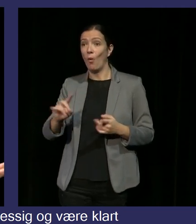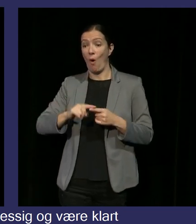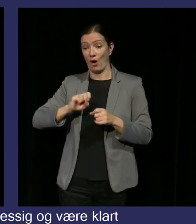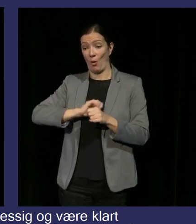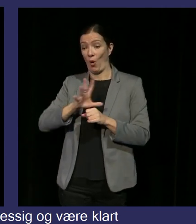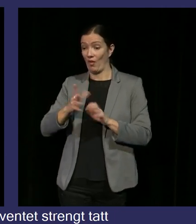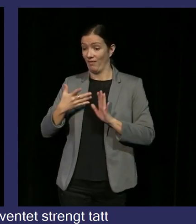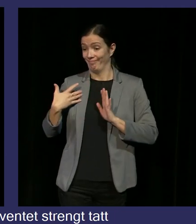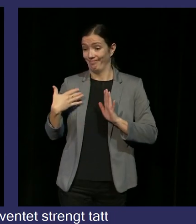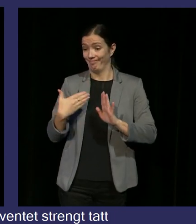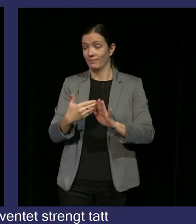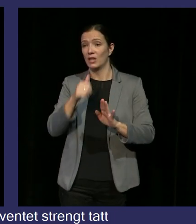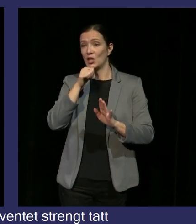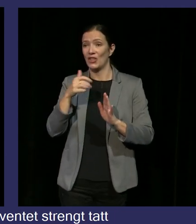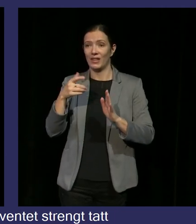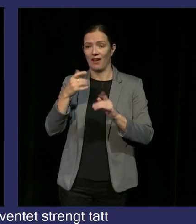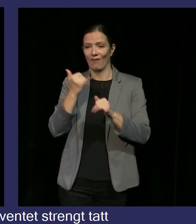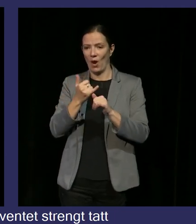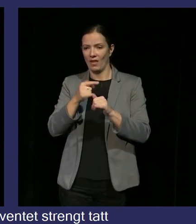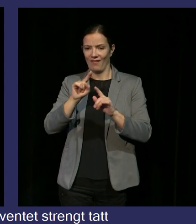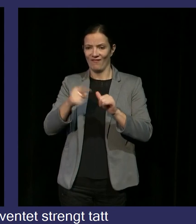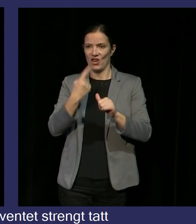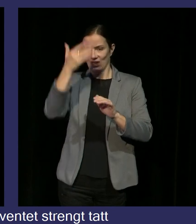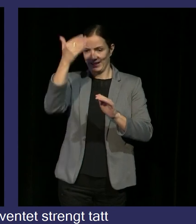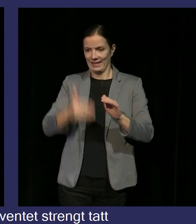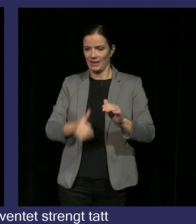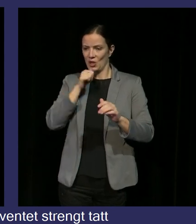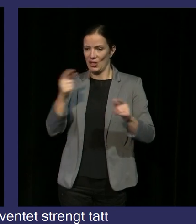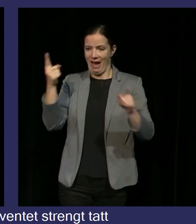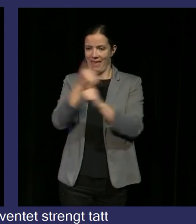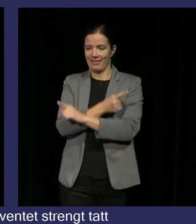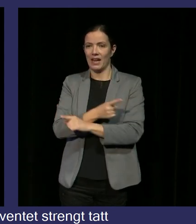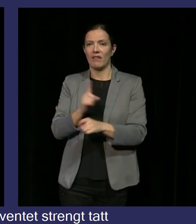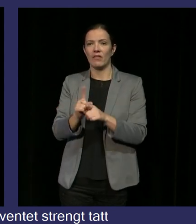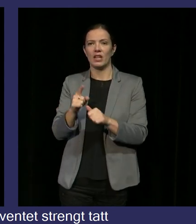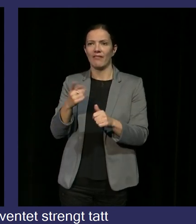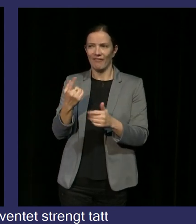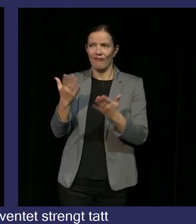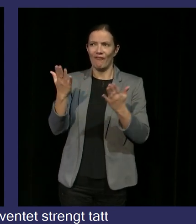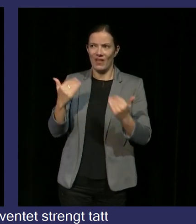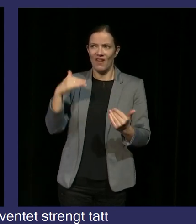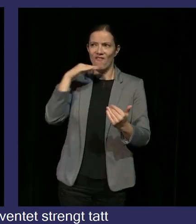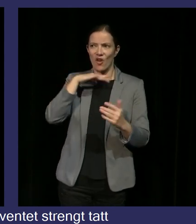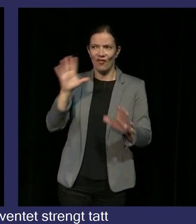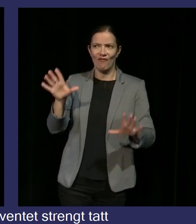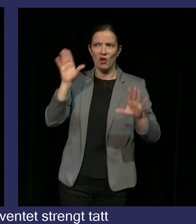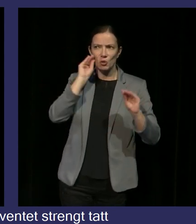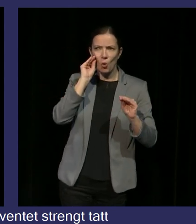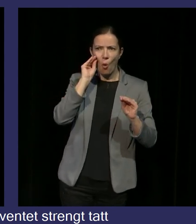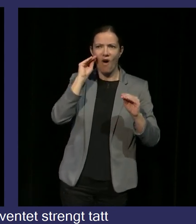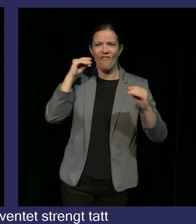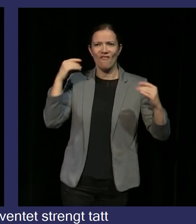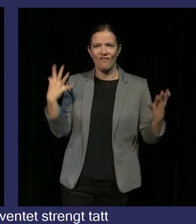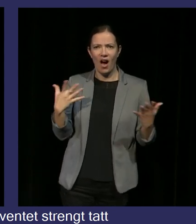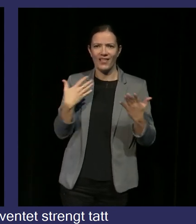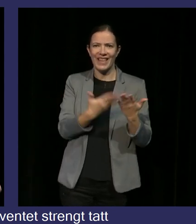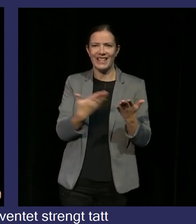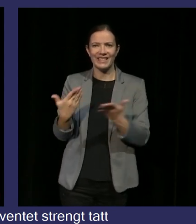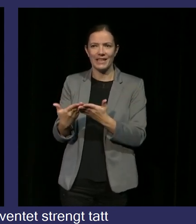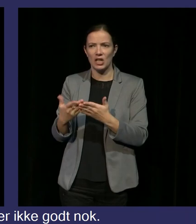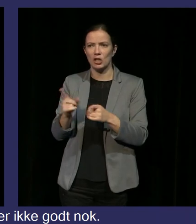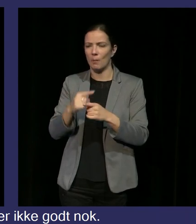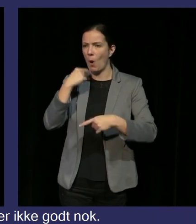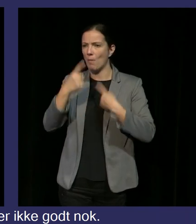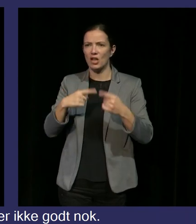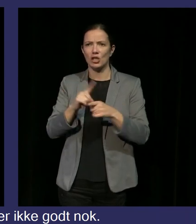måtte vi jo endre hele inngangen, fordi vi forventet strengt tatt at folk forsto den type tjeneste som var omtalt